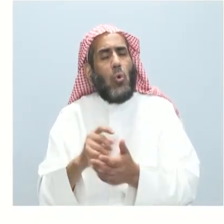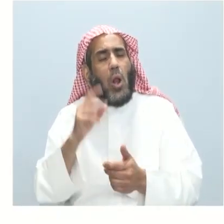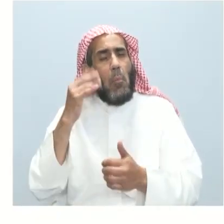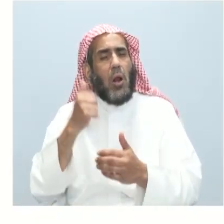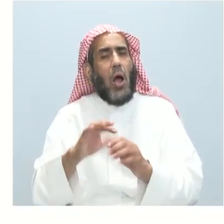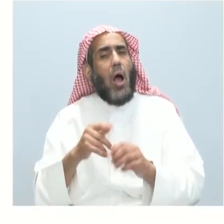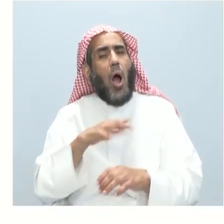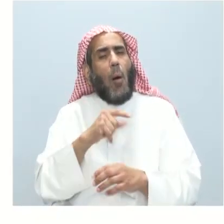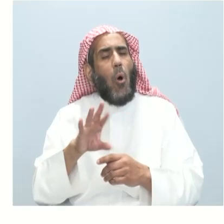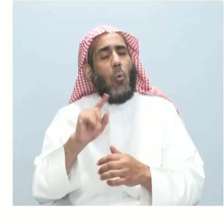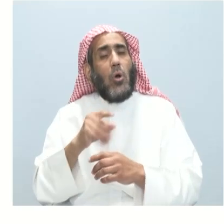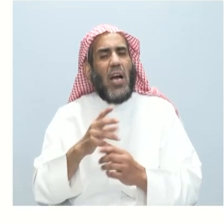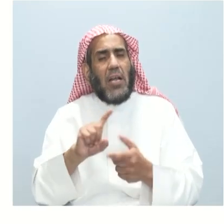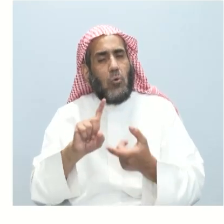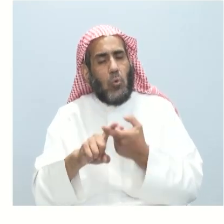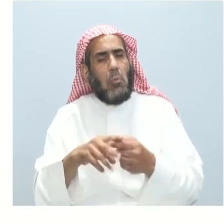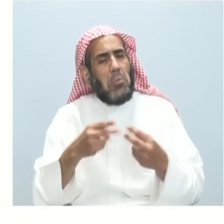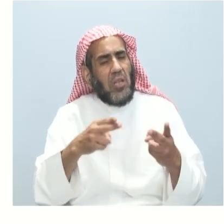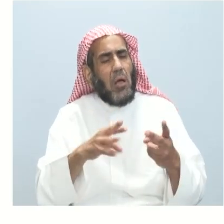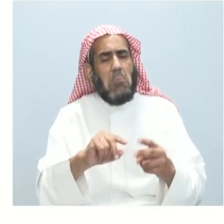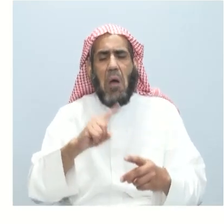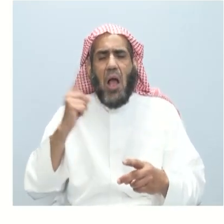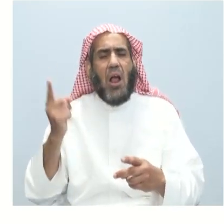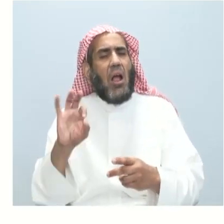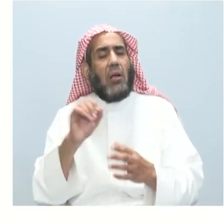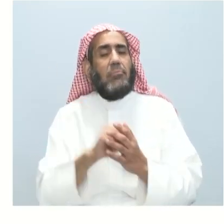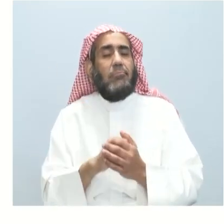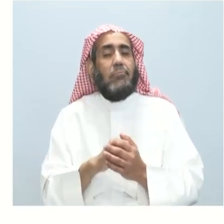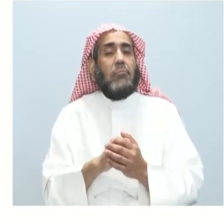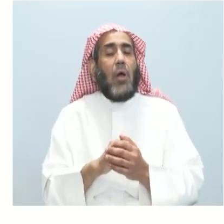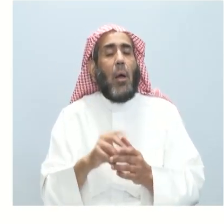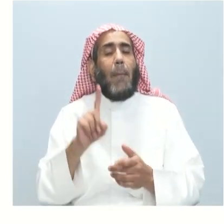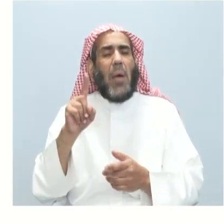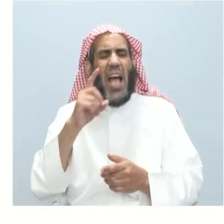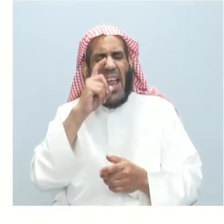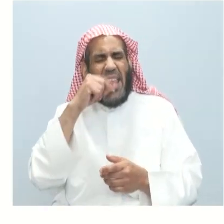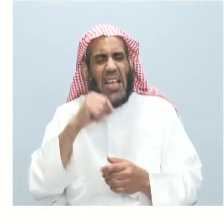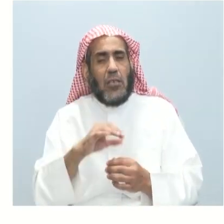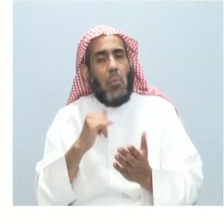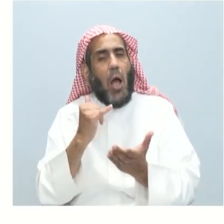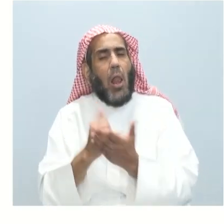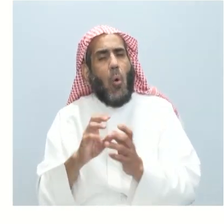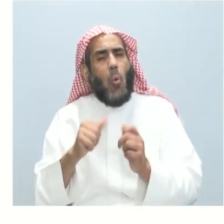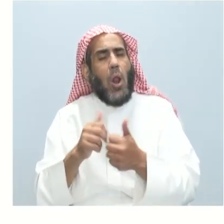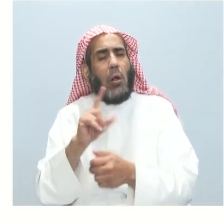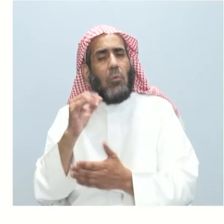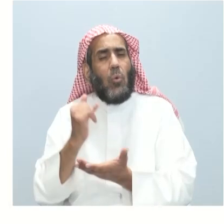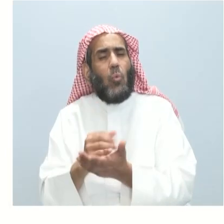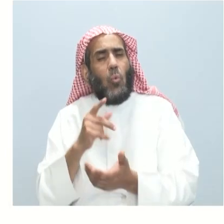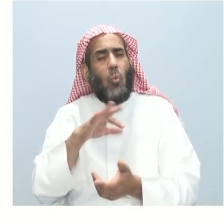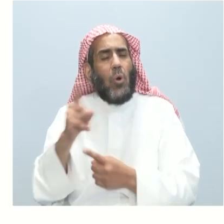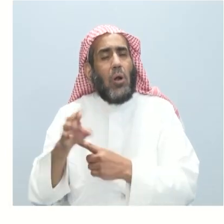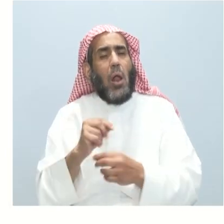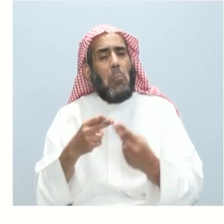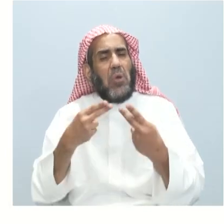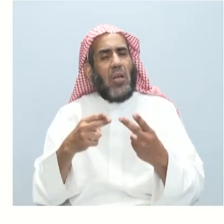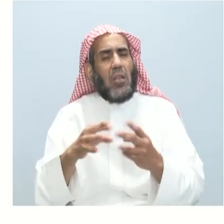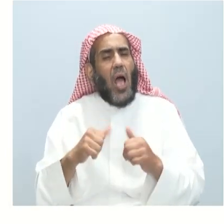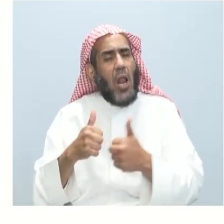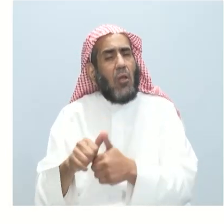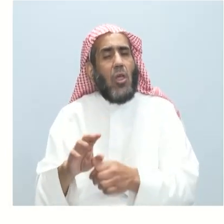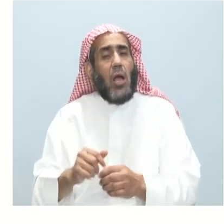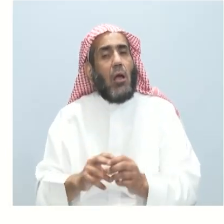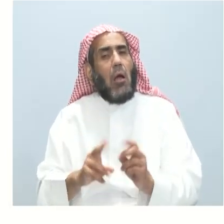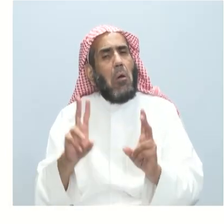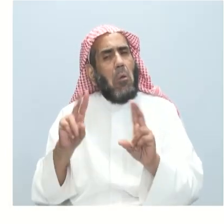يزوجها ممن ترضاه كائنا من كان بء يجب على ولي المراه ان يزوجها ممن ترضاه اذا كان